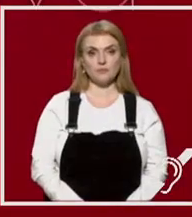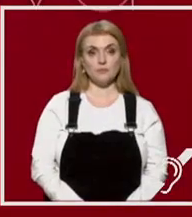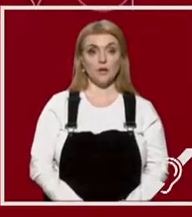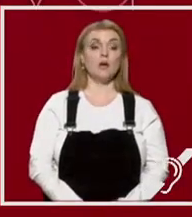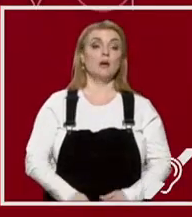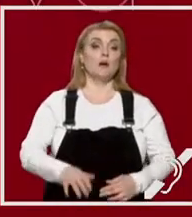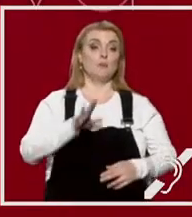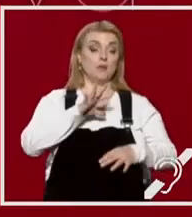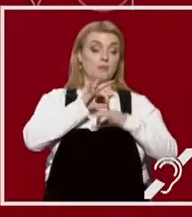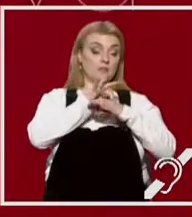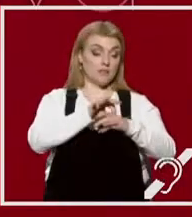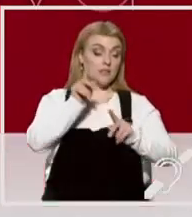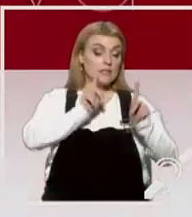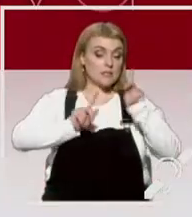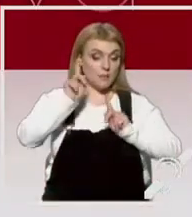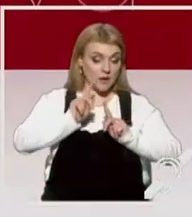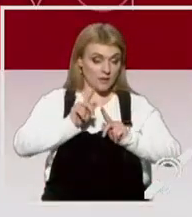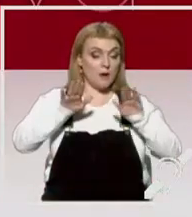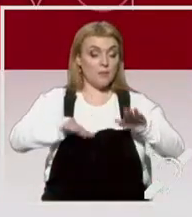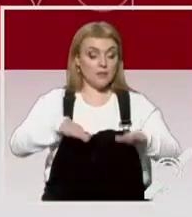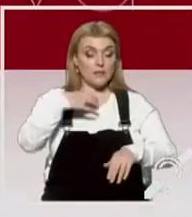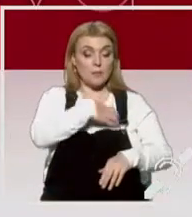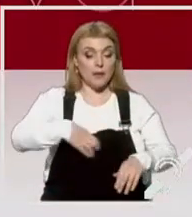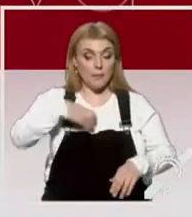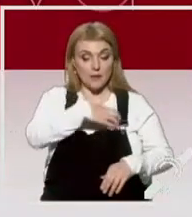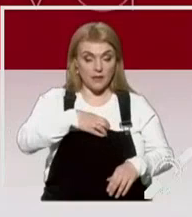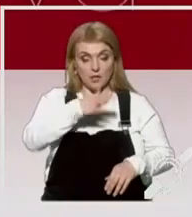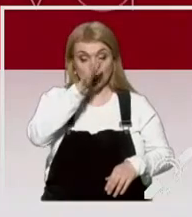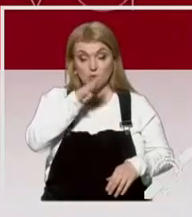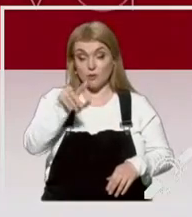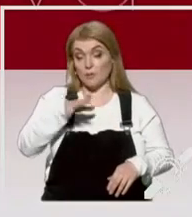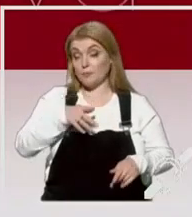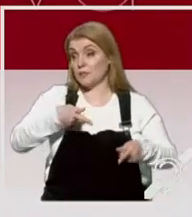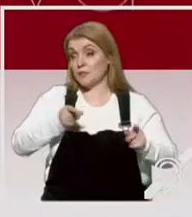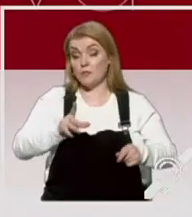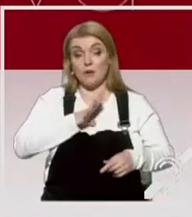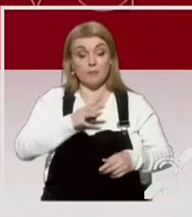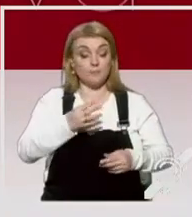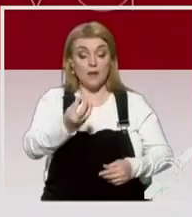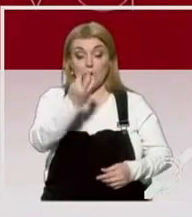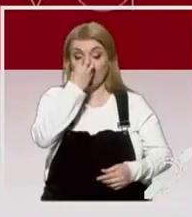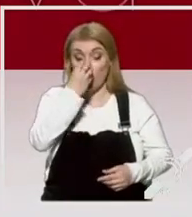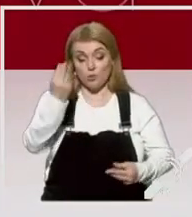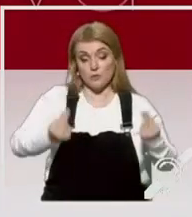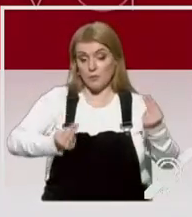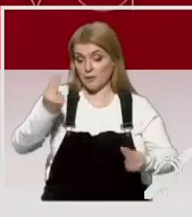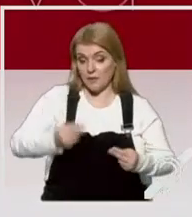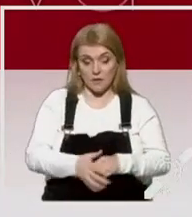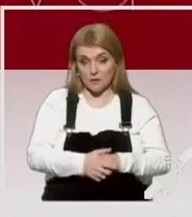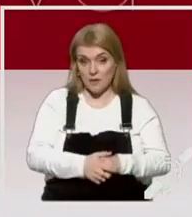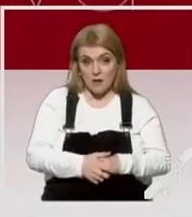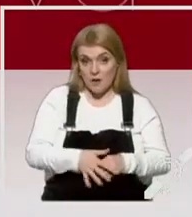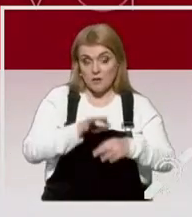O nouă ședință a Consiliului Municipal Chișinău a fost transformată într-un spectacol de prost gust. Pentru a susține cauza